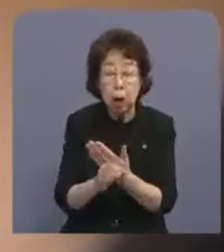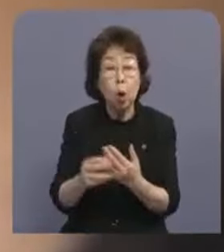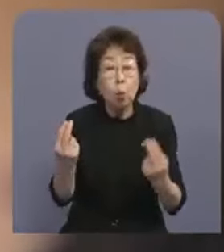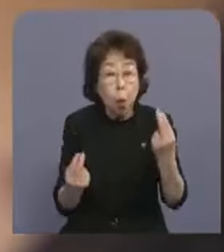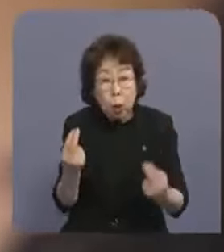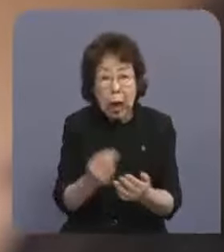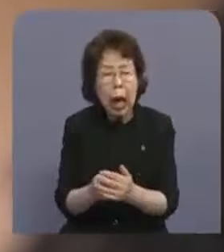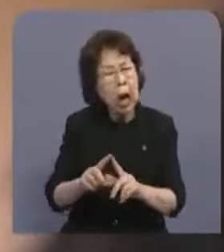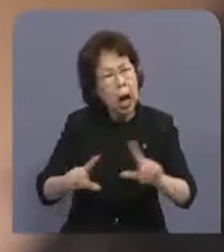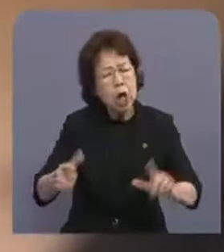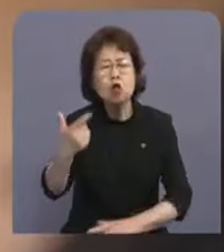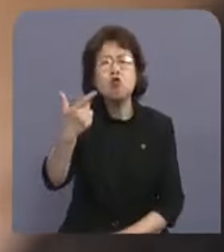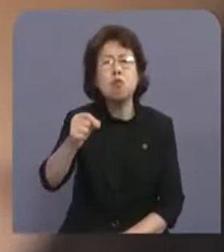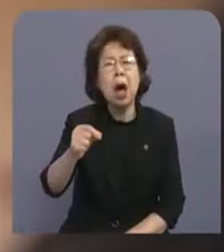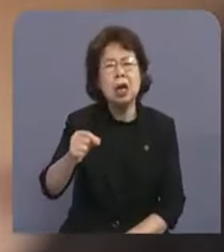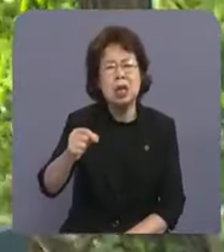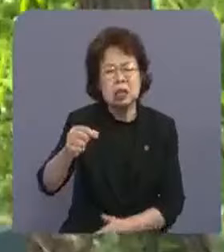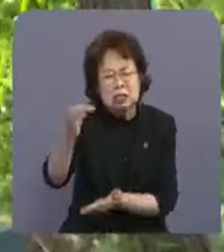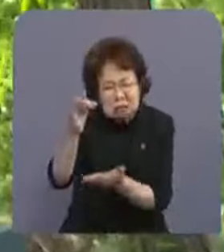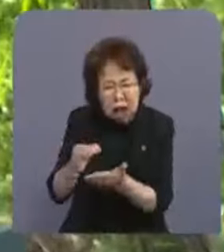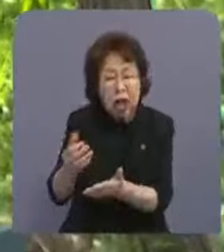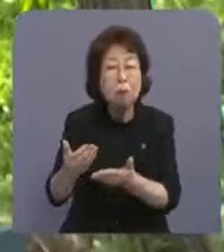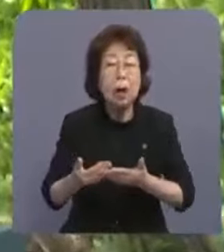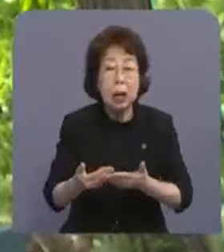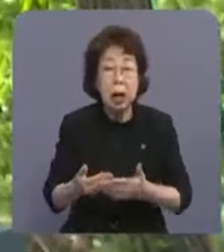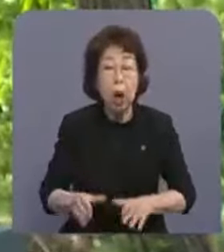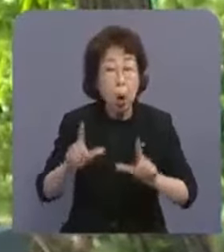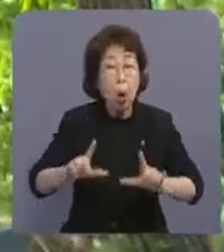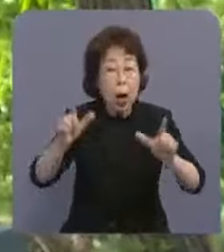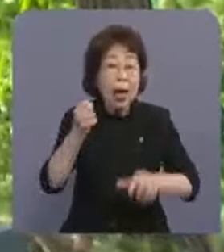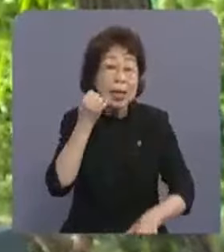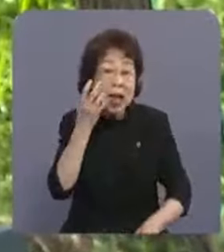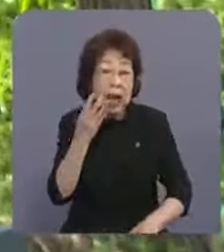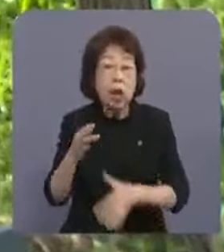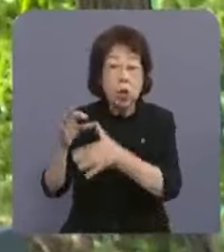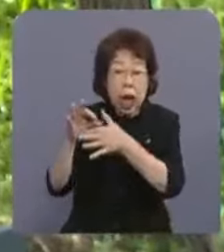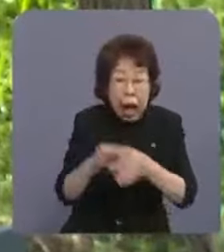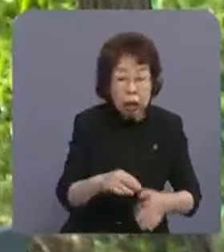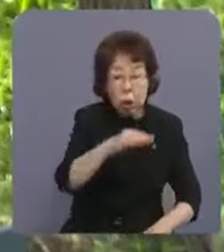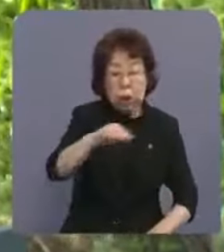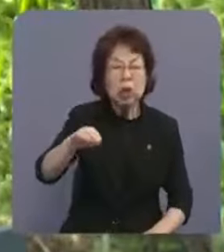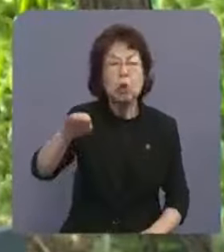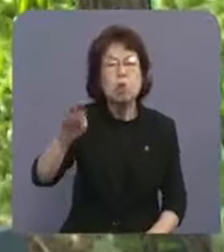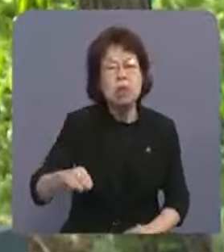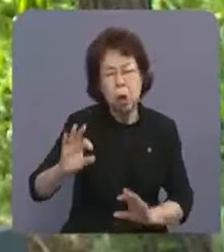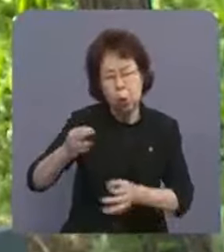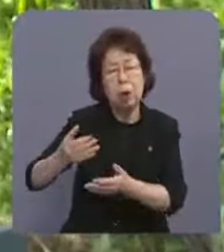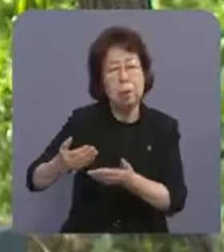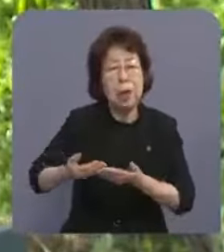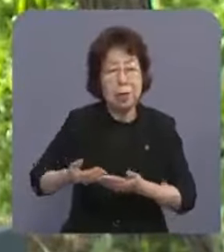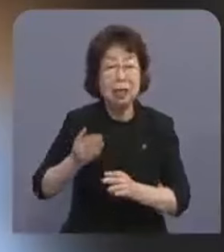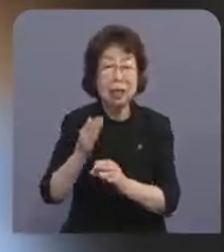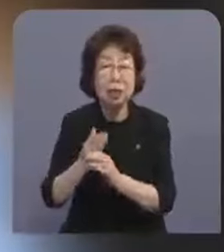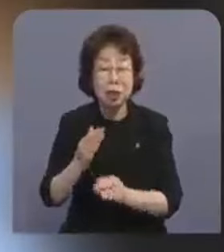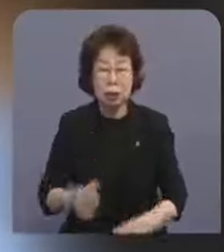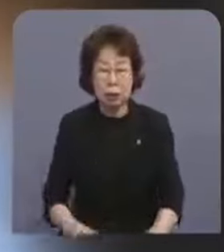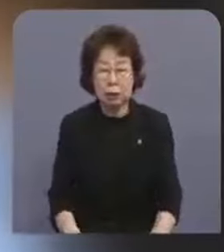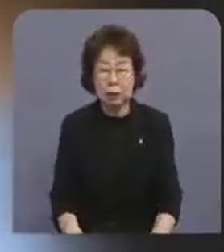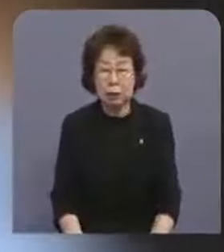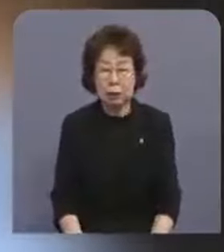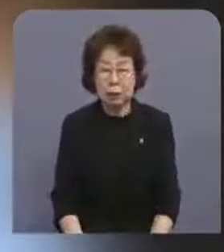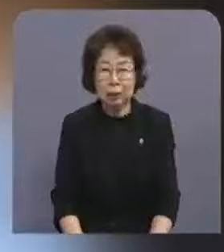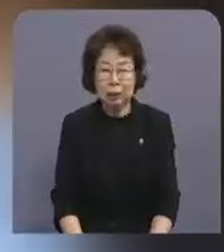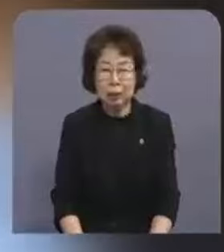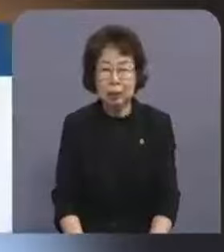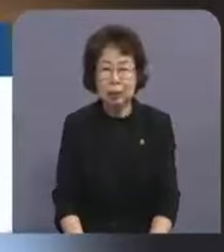임금보다 약 6만 원 적습니다. 올해 들어 넉 달 연속 기준 미달의 임금을 받고 있습니다. 올해